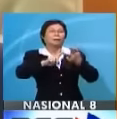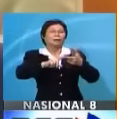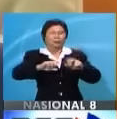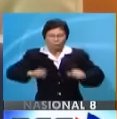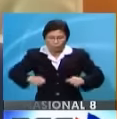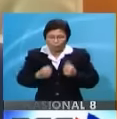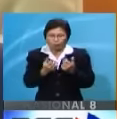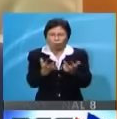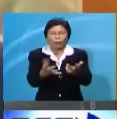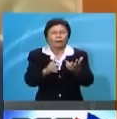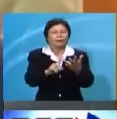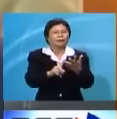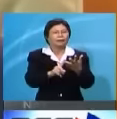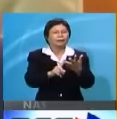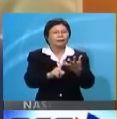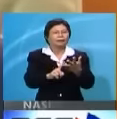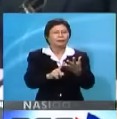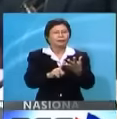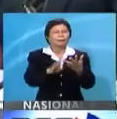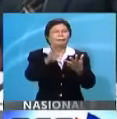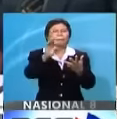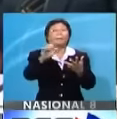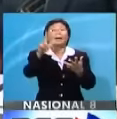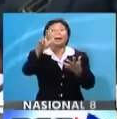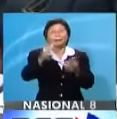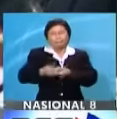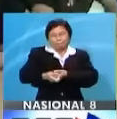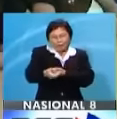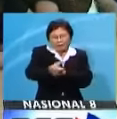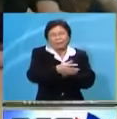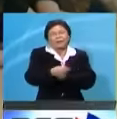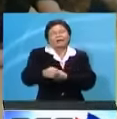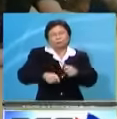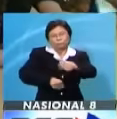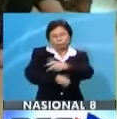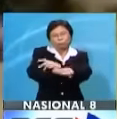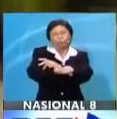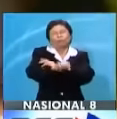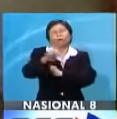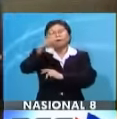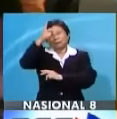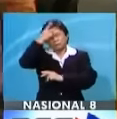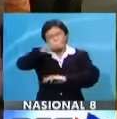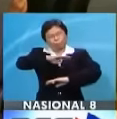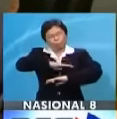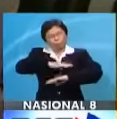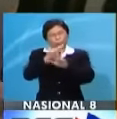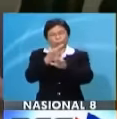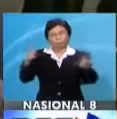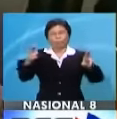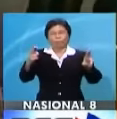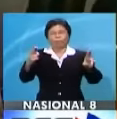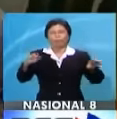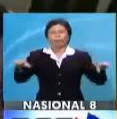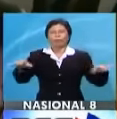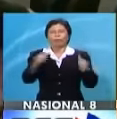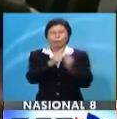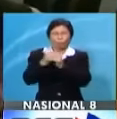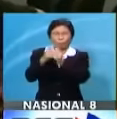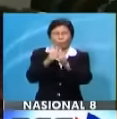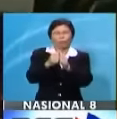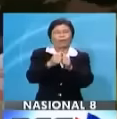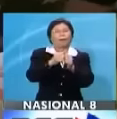bowling, billiard and snooker. Datuk Nurza juga berkata beliau amat berpuas hati dengan persiapan bersama yang dilakukan